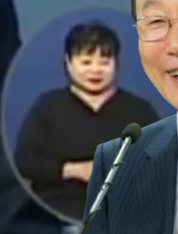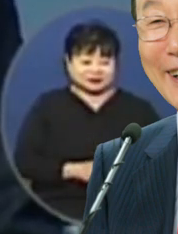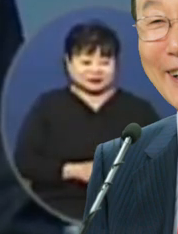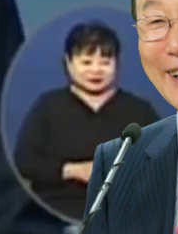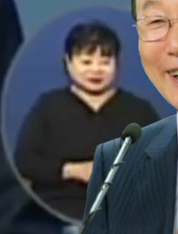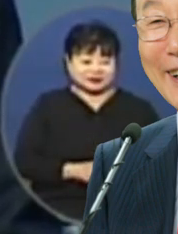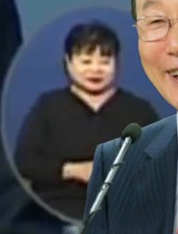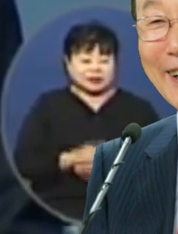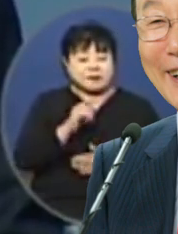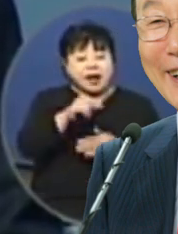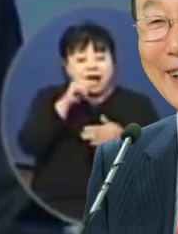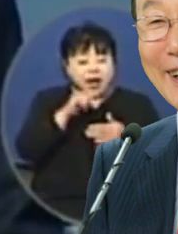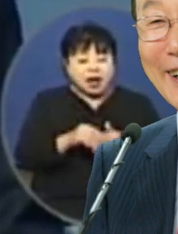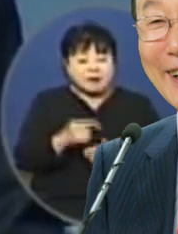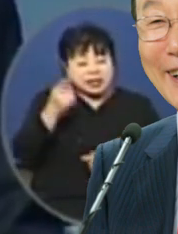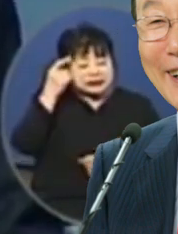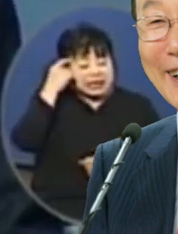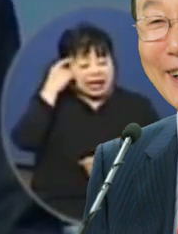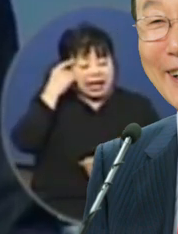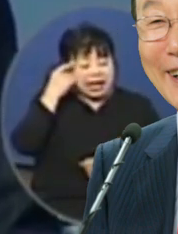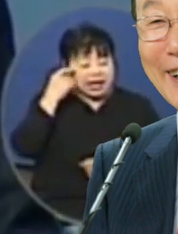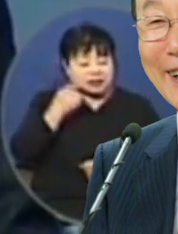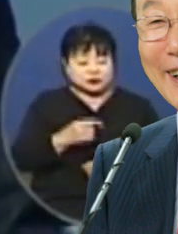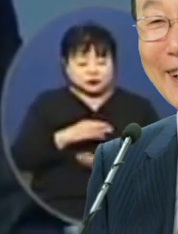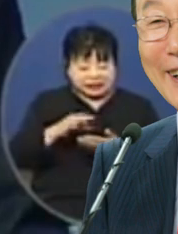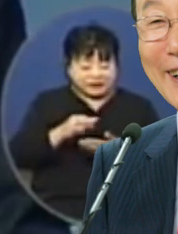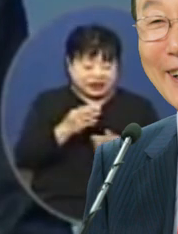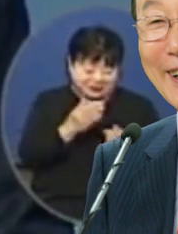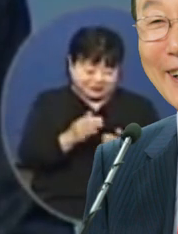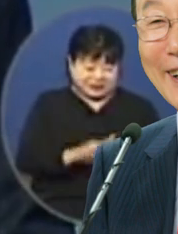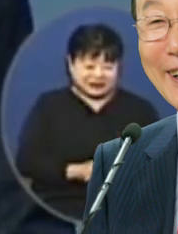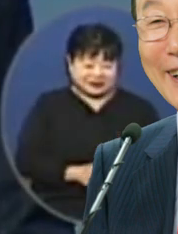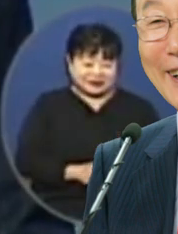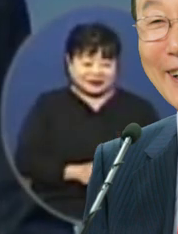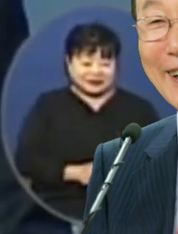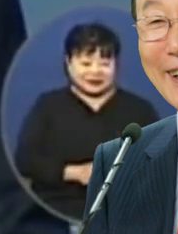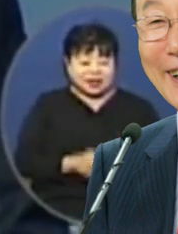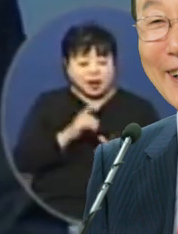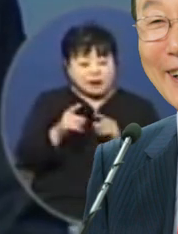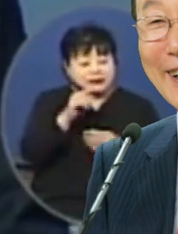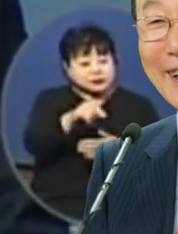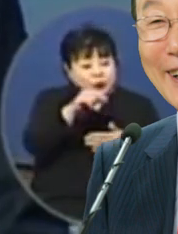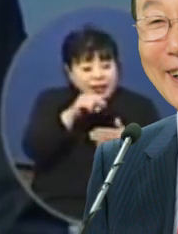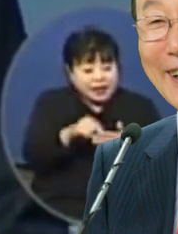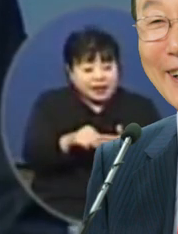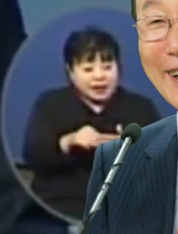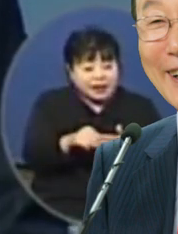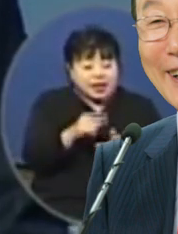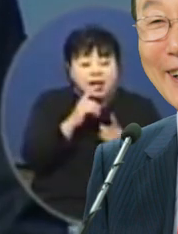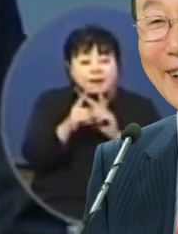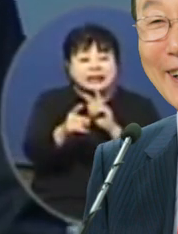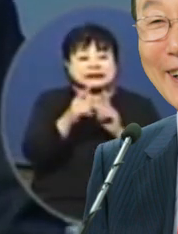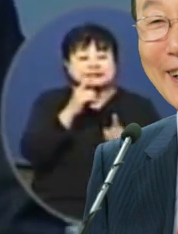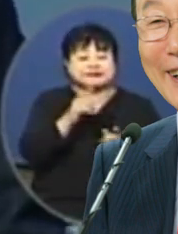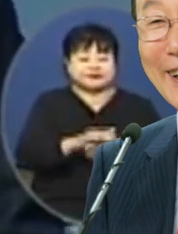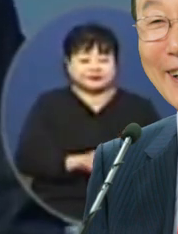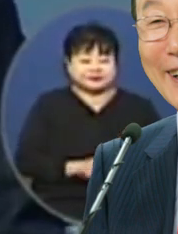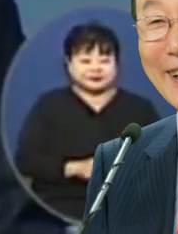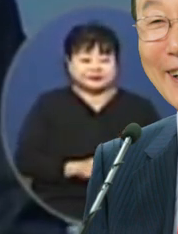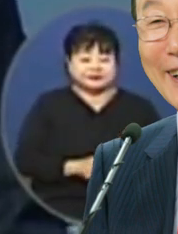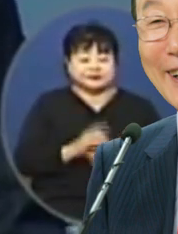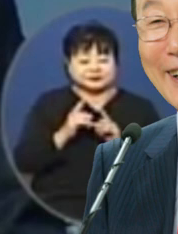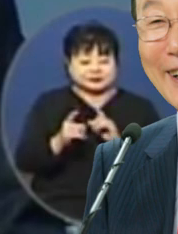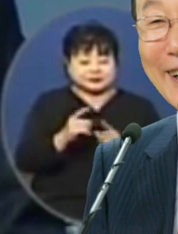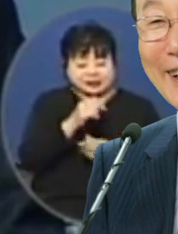써먹느냐? 마음의 상상으로서 언제나 써먹는 것입니다. 여러분 말씀 속에는 그 말씀이